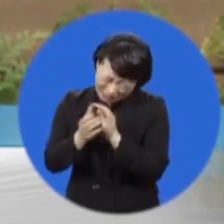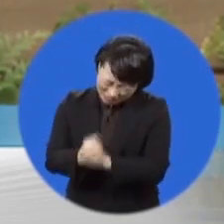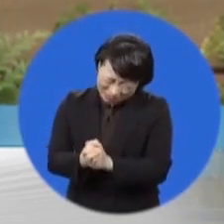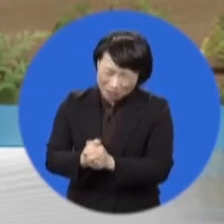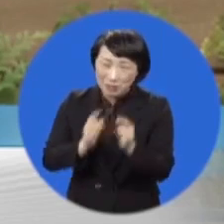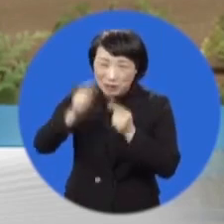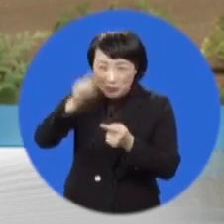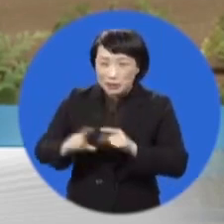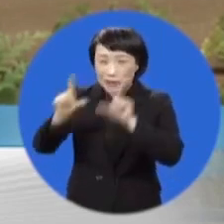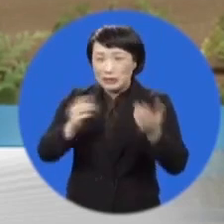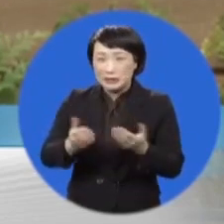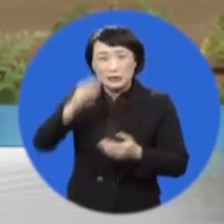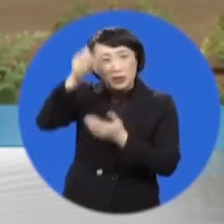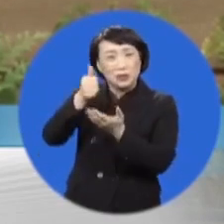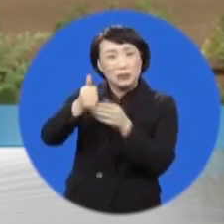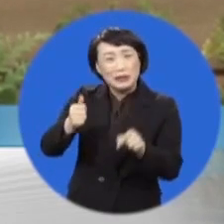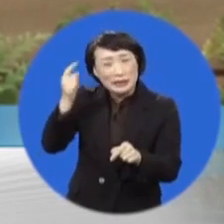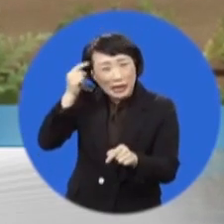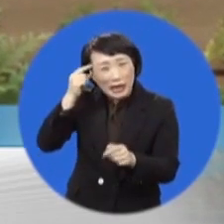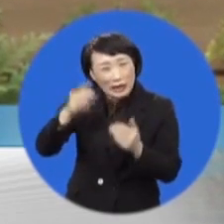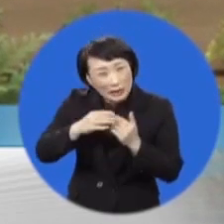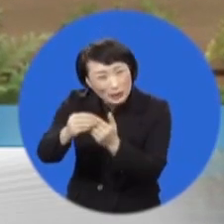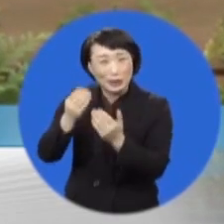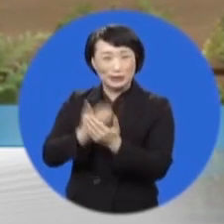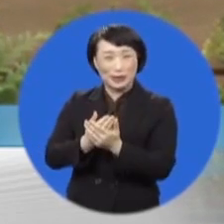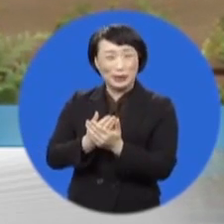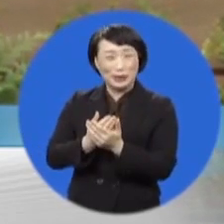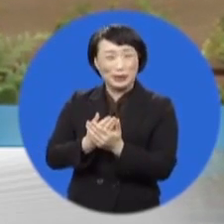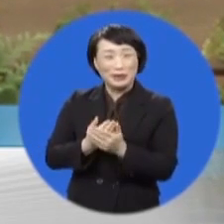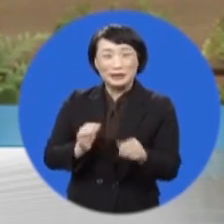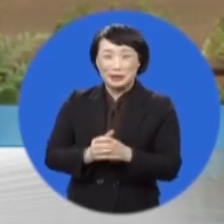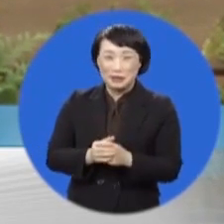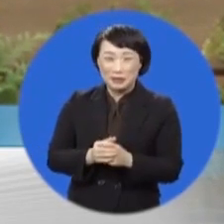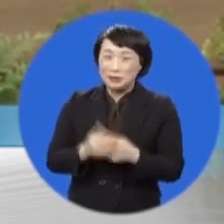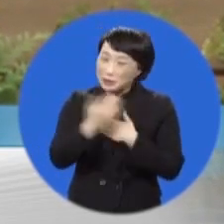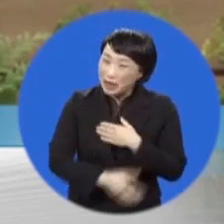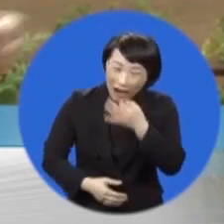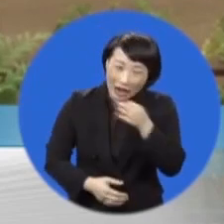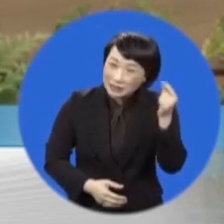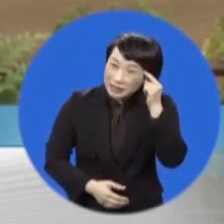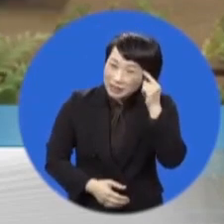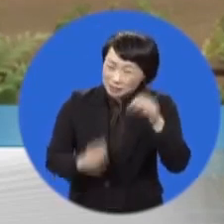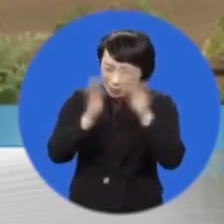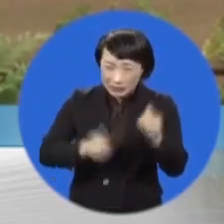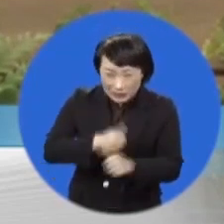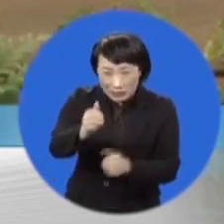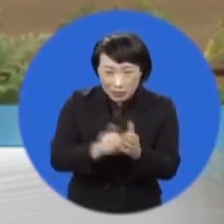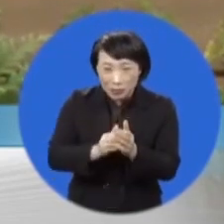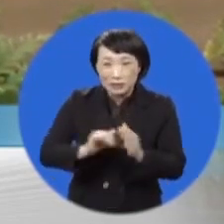말씀대로 3일의 숙명의 그의 생각을 정확하지 고 애초 킹 육신에서 욕과 정용 을 이기고